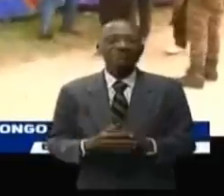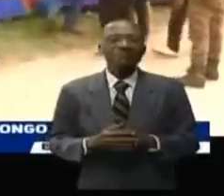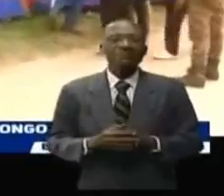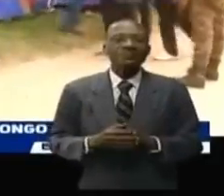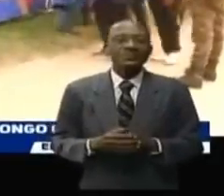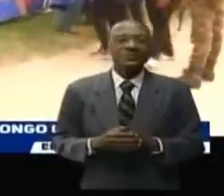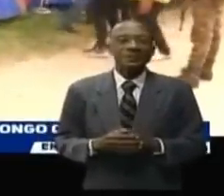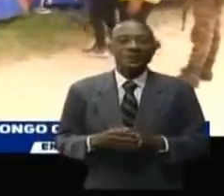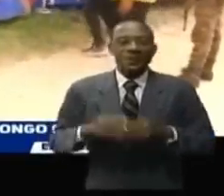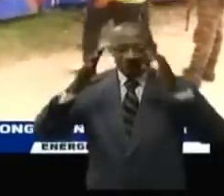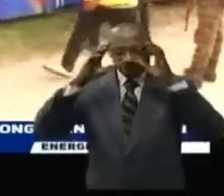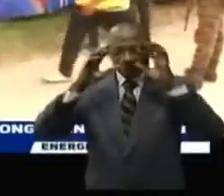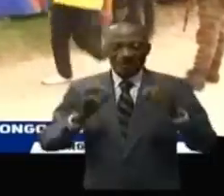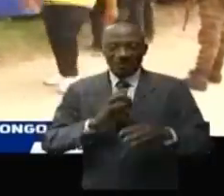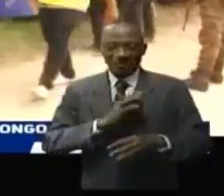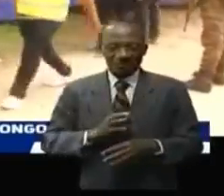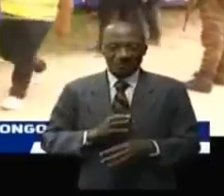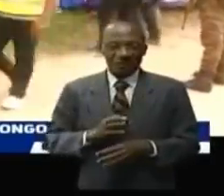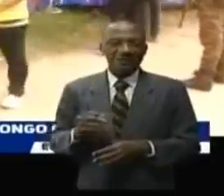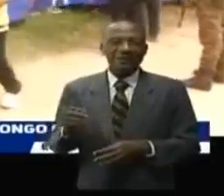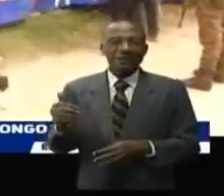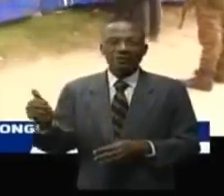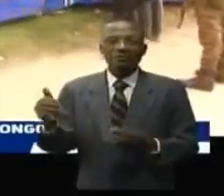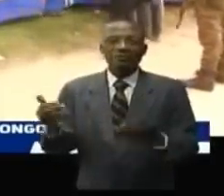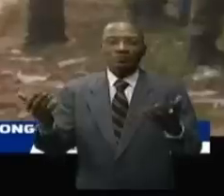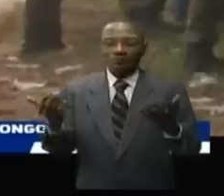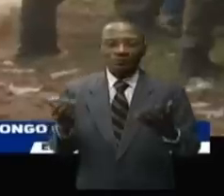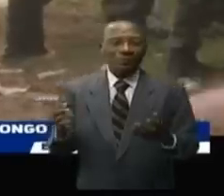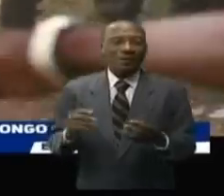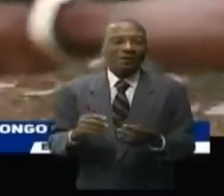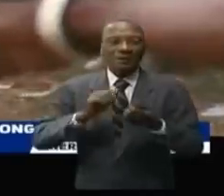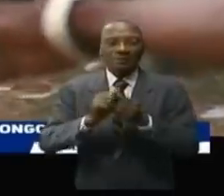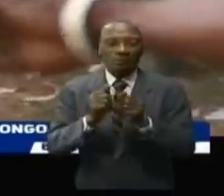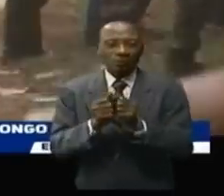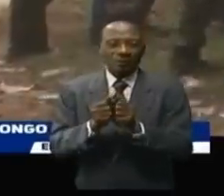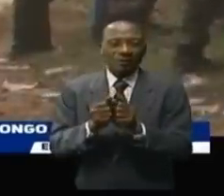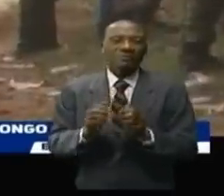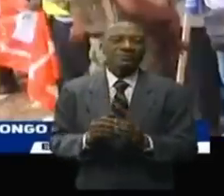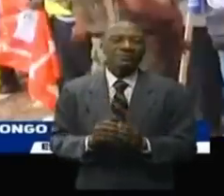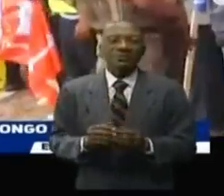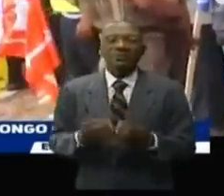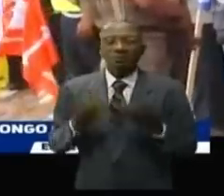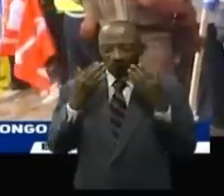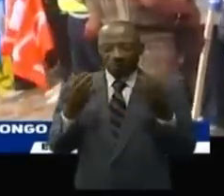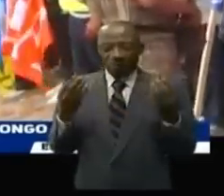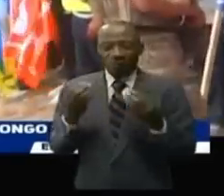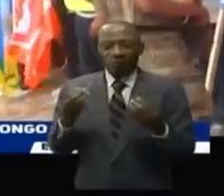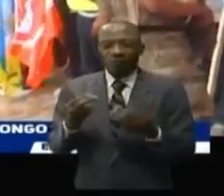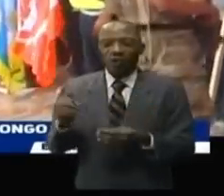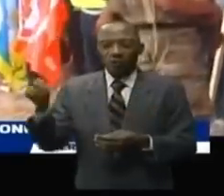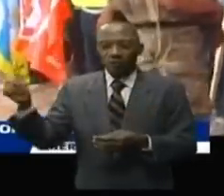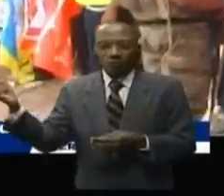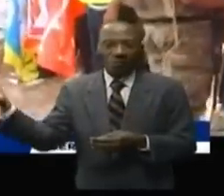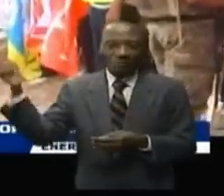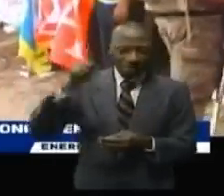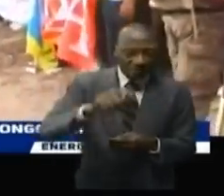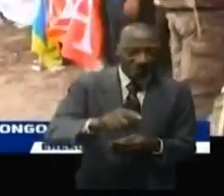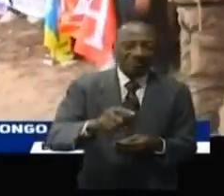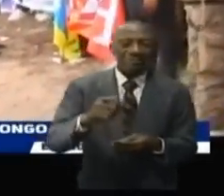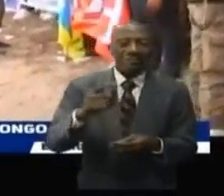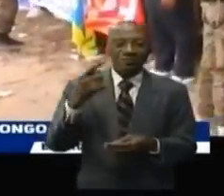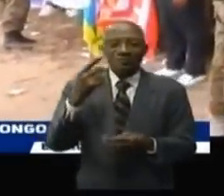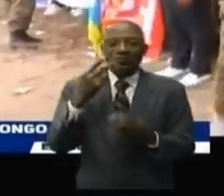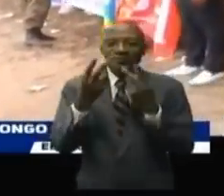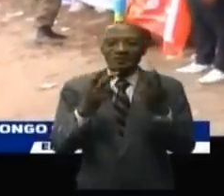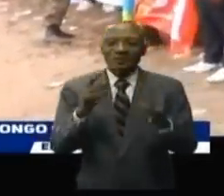qui, après tant d'années, décide une fois de plus d'honorer de sa présence cette école qu'il a formée pendant son